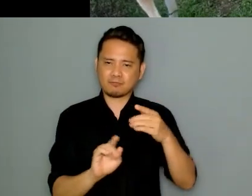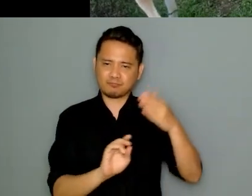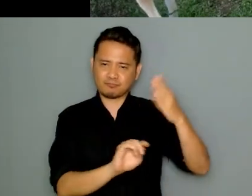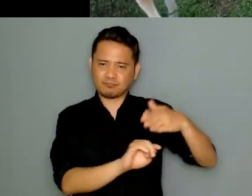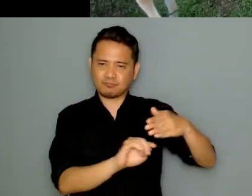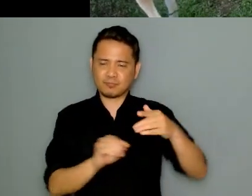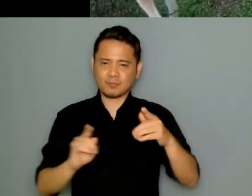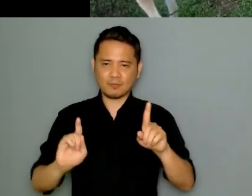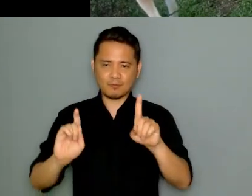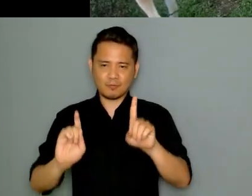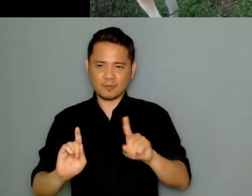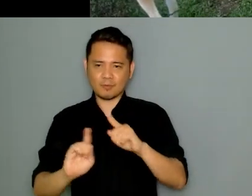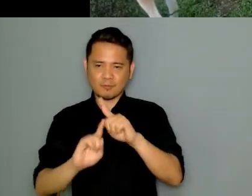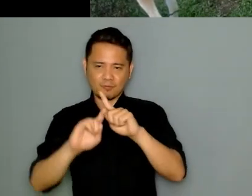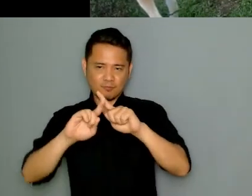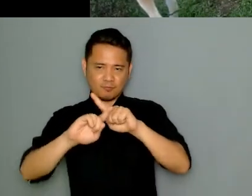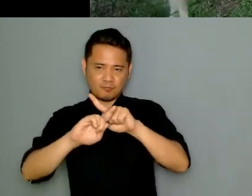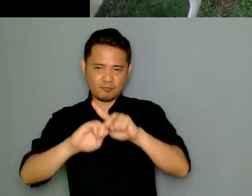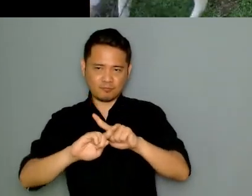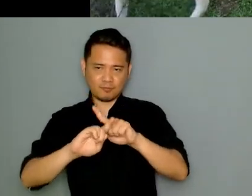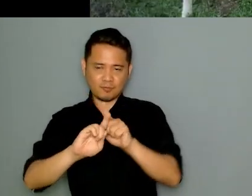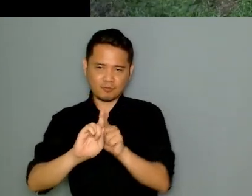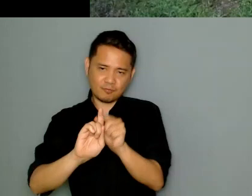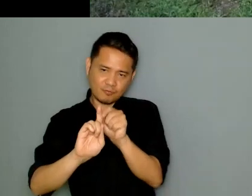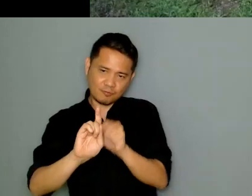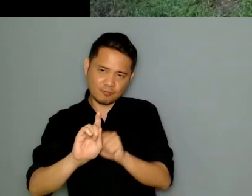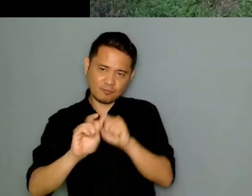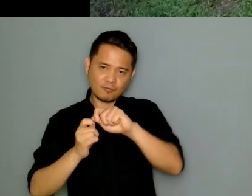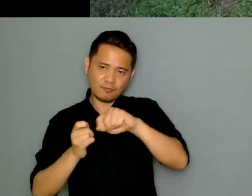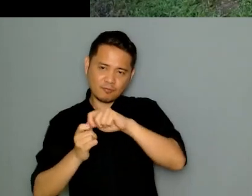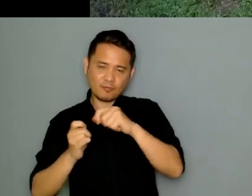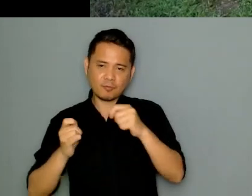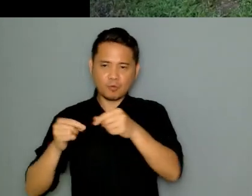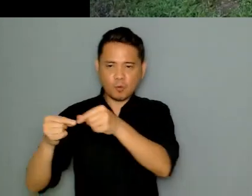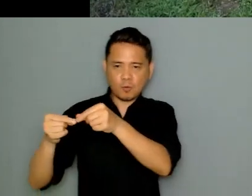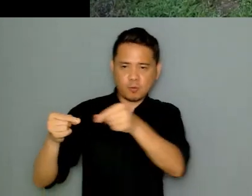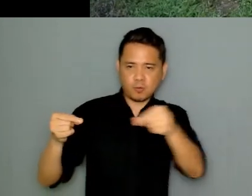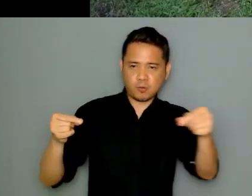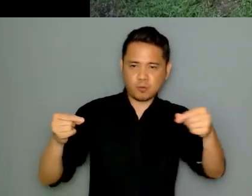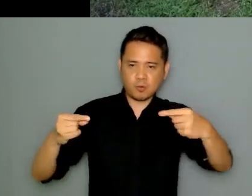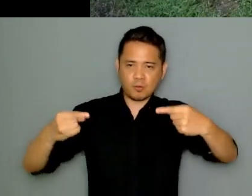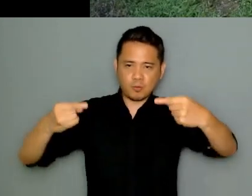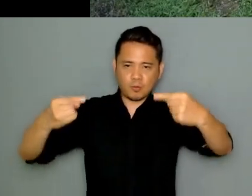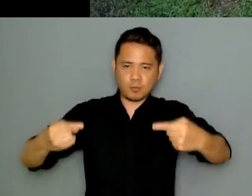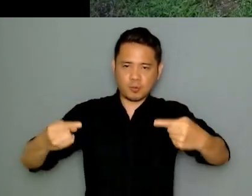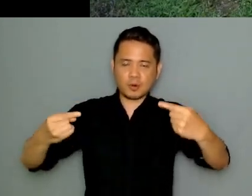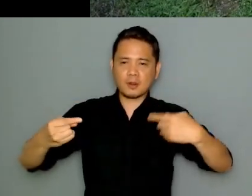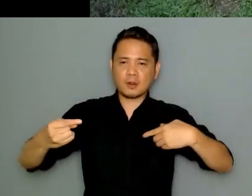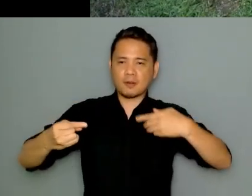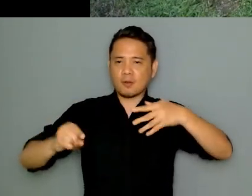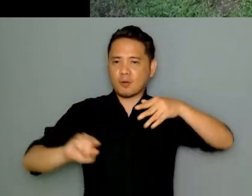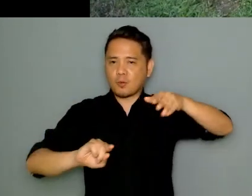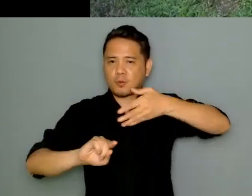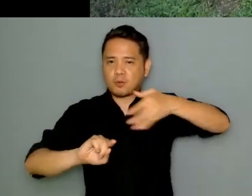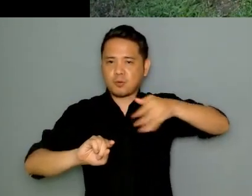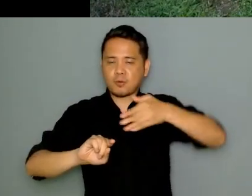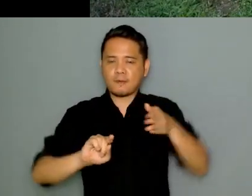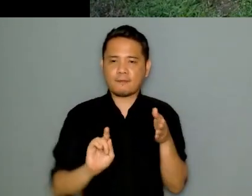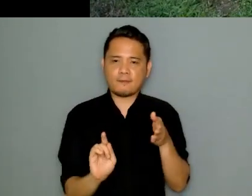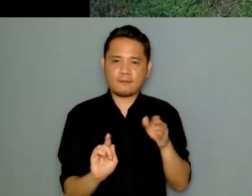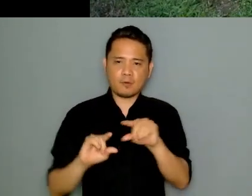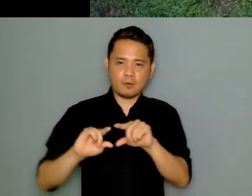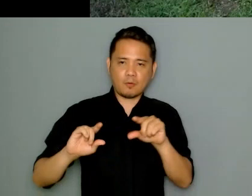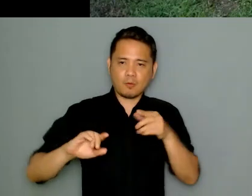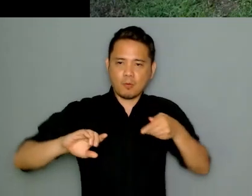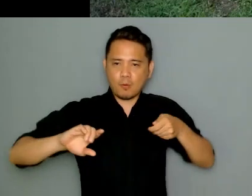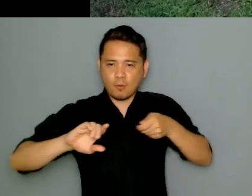So kumuha ako niyan, tapos siya yung gagamitin natin pagpapatungan ng ating isda na iihawin. Tapos yung kawayan naman na yun,